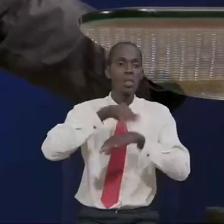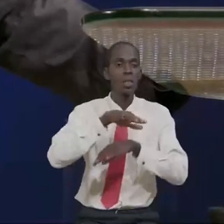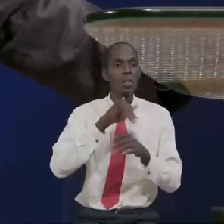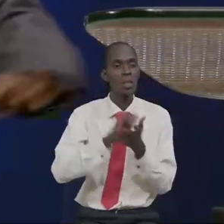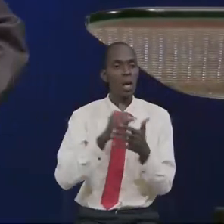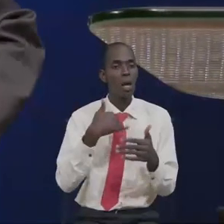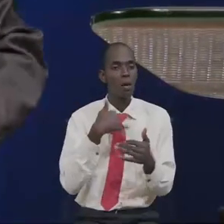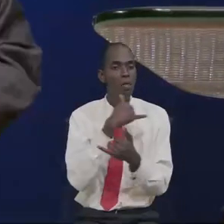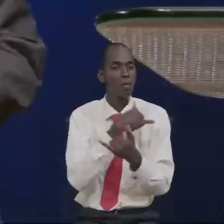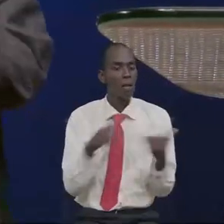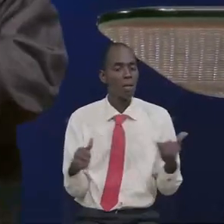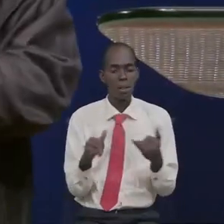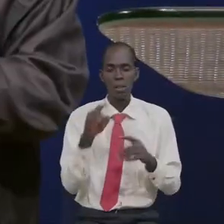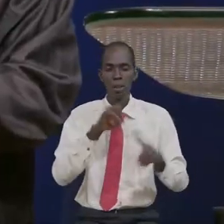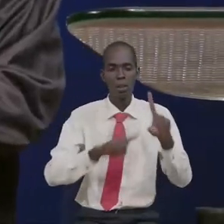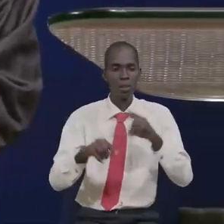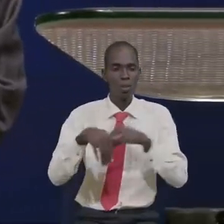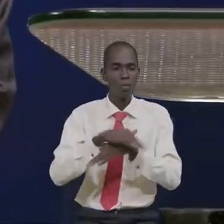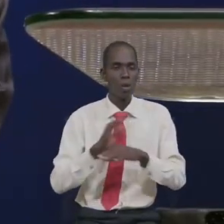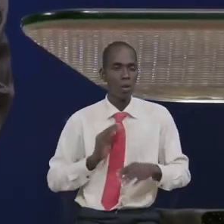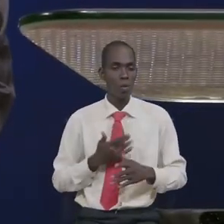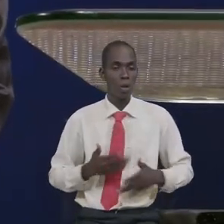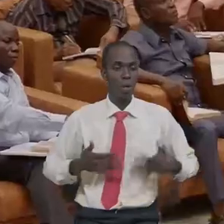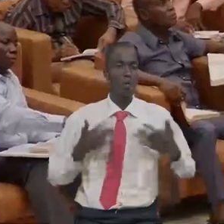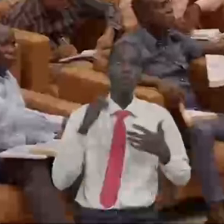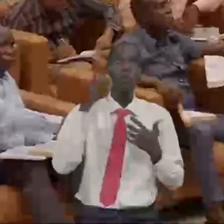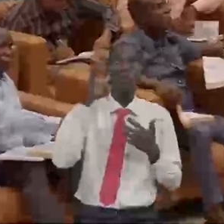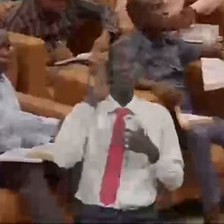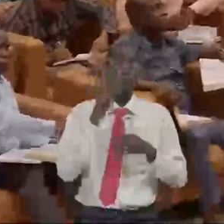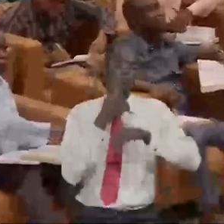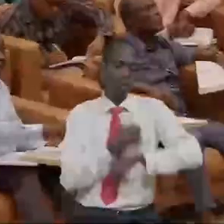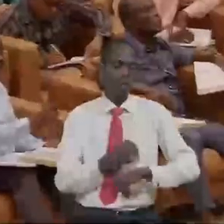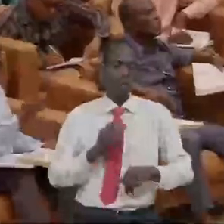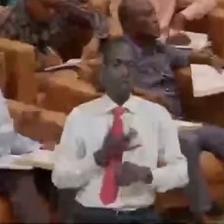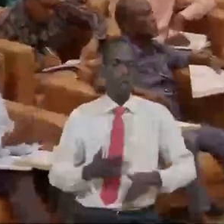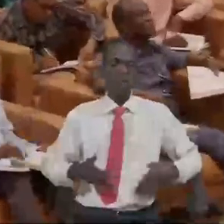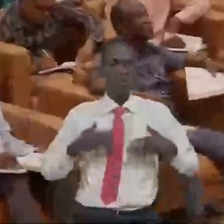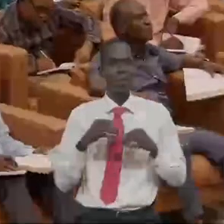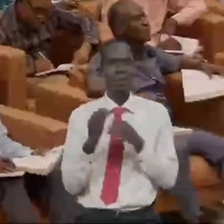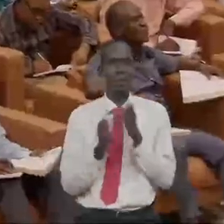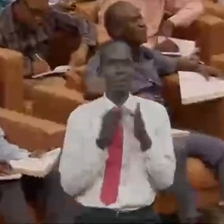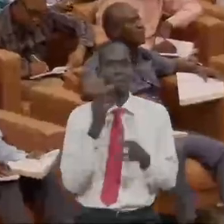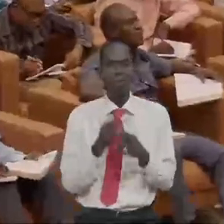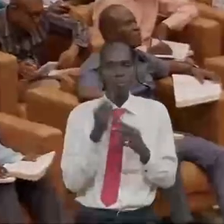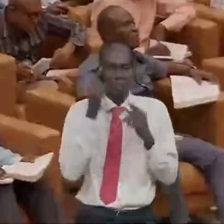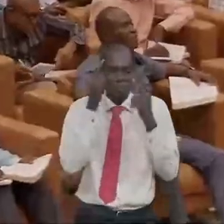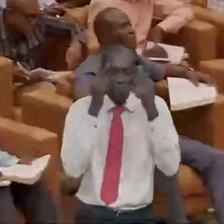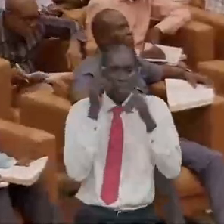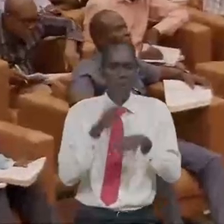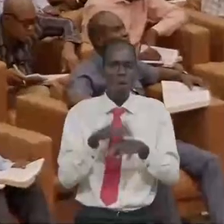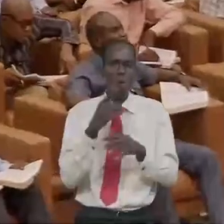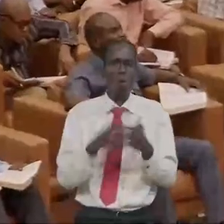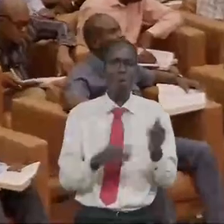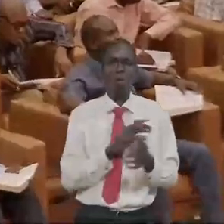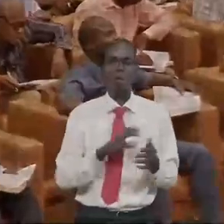dernier mot dans notre vie, il préservera notre vie au nom de Jésus-Christ. Pensez à ce que Christ a